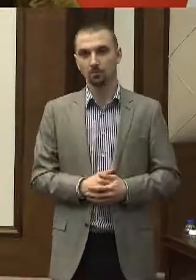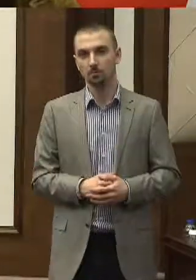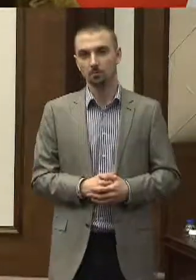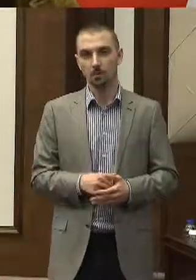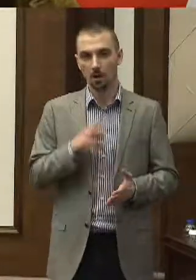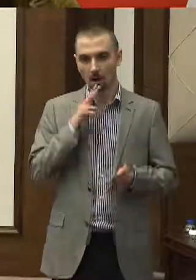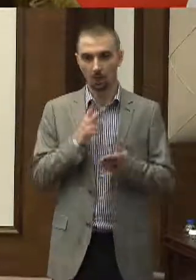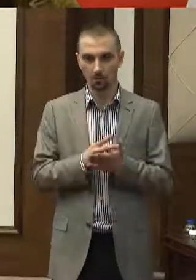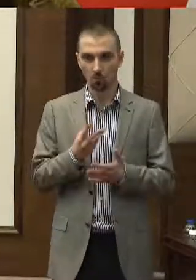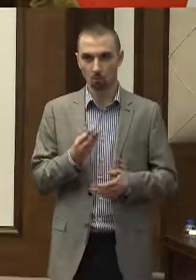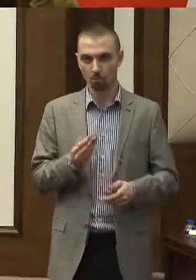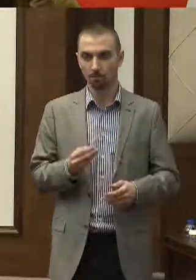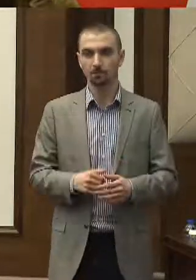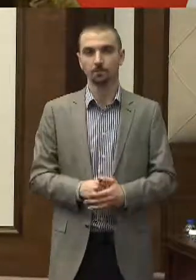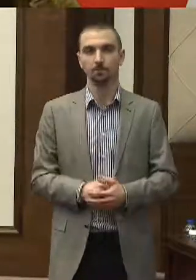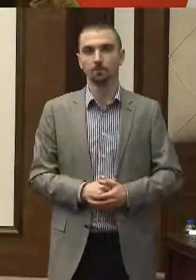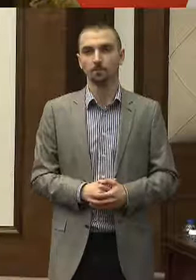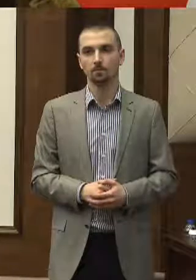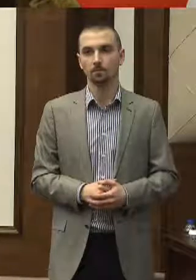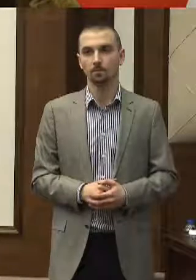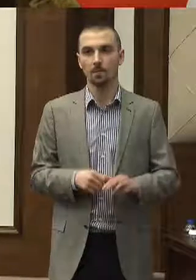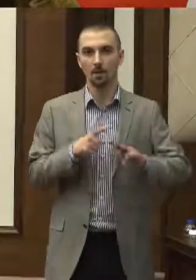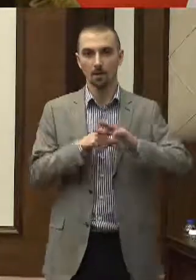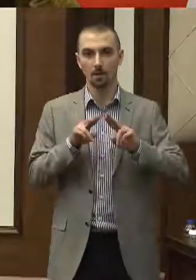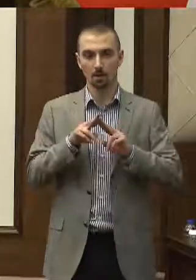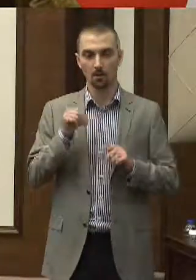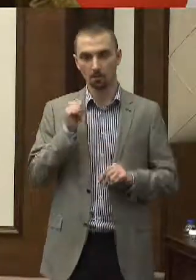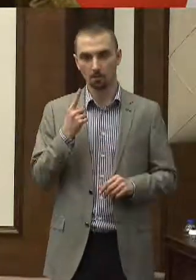müzakeresi ve karara bağlanması. Ek gündem 1.